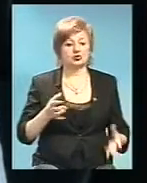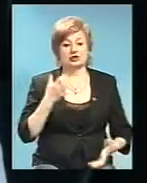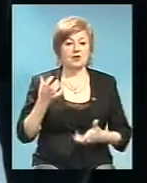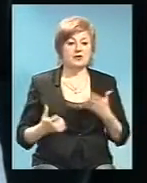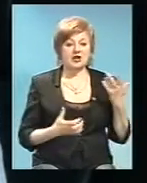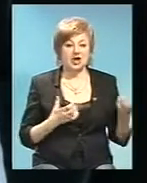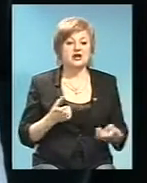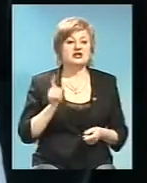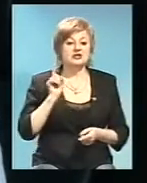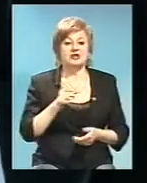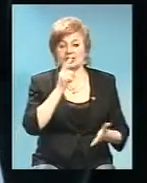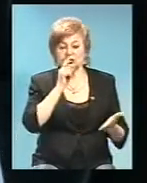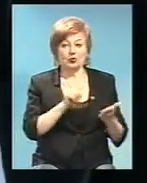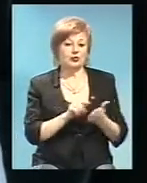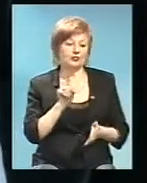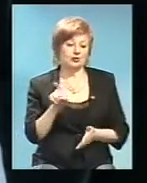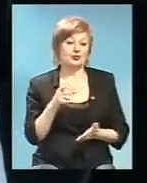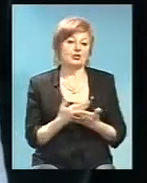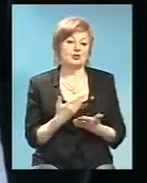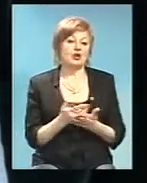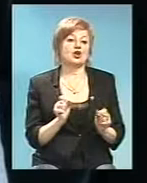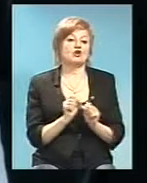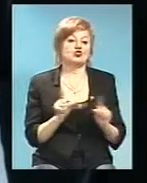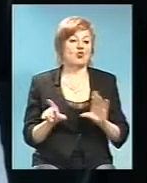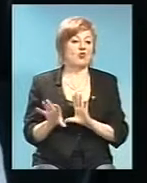вони навіть і не попадуть до тієї школи, яку вони